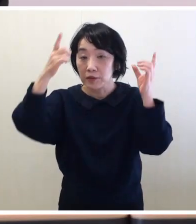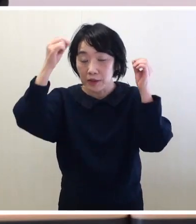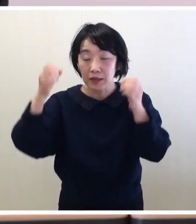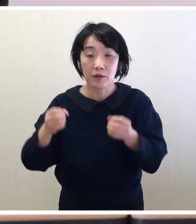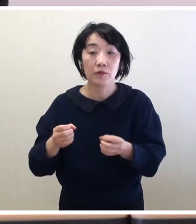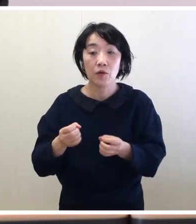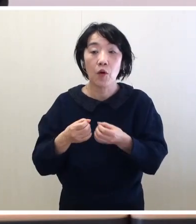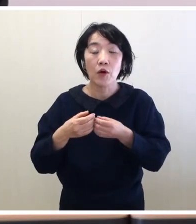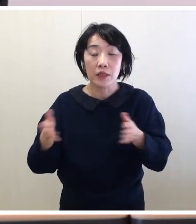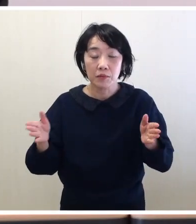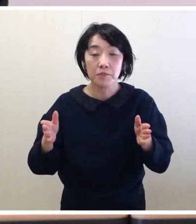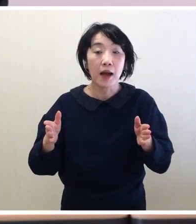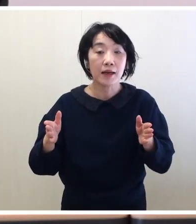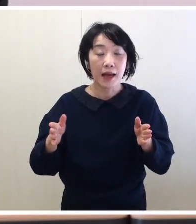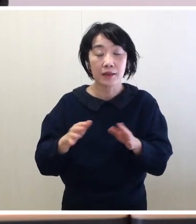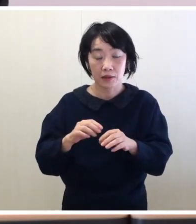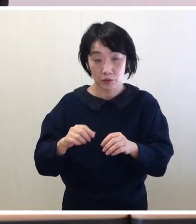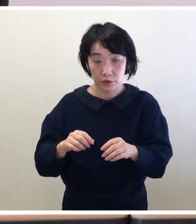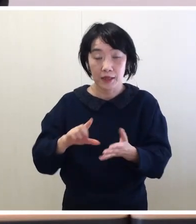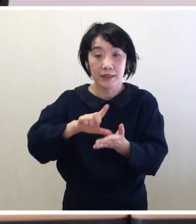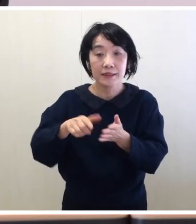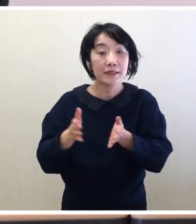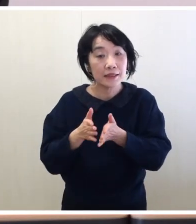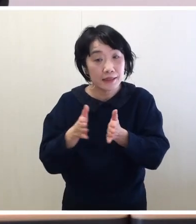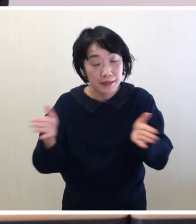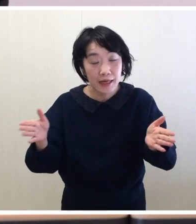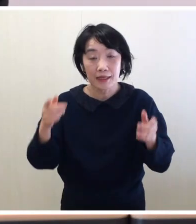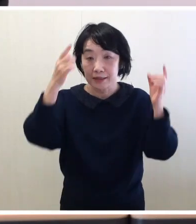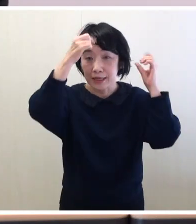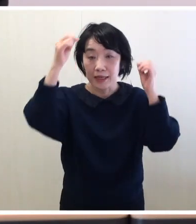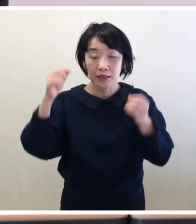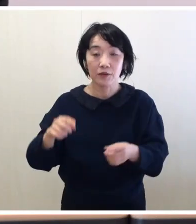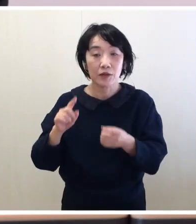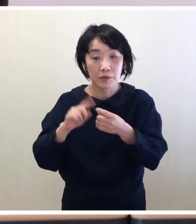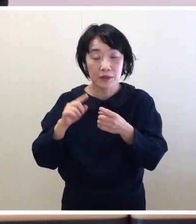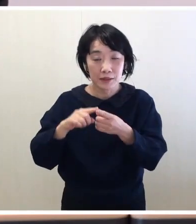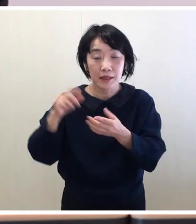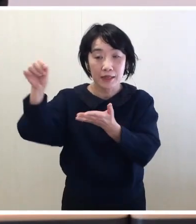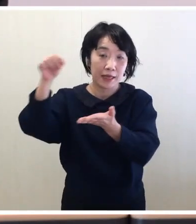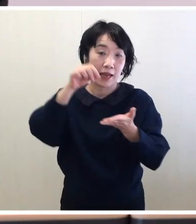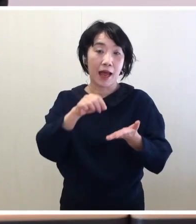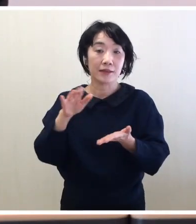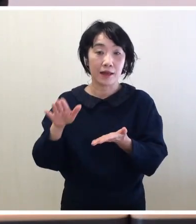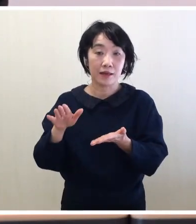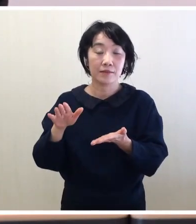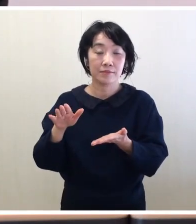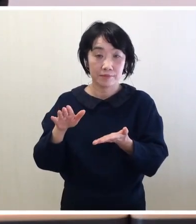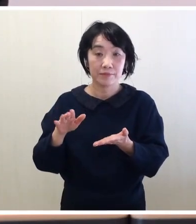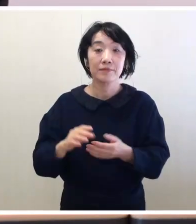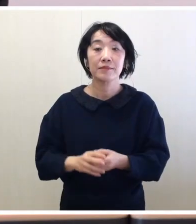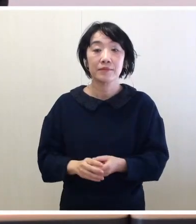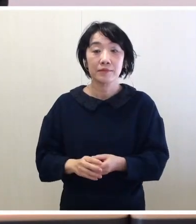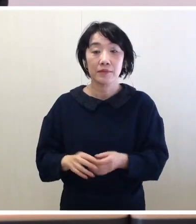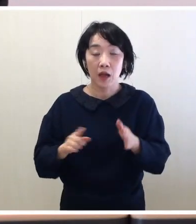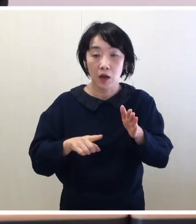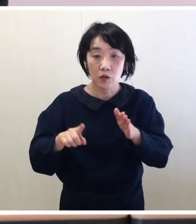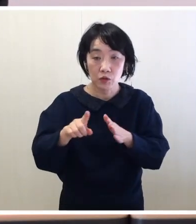数の大学施設の一般開放など、地域に開かれた大学にふさわしい提案をいただきました